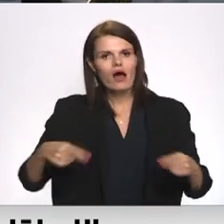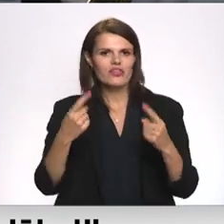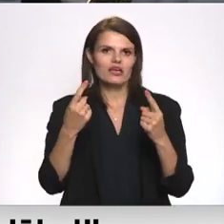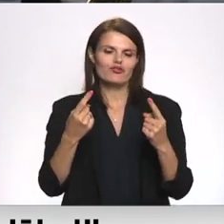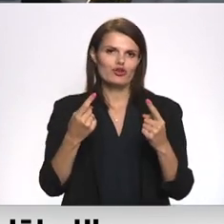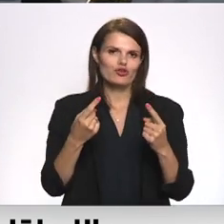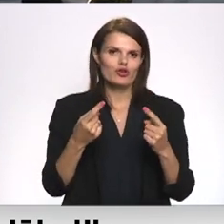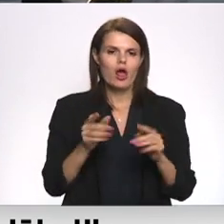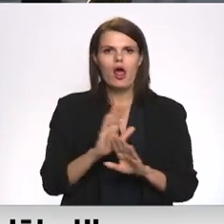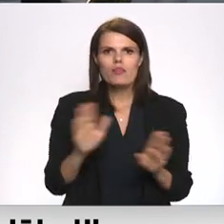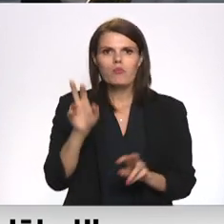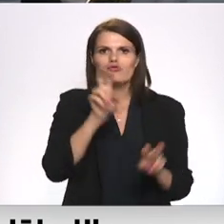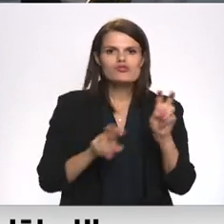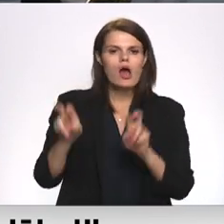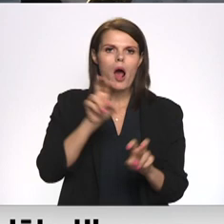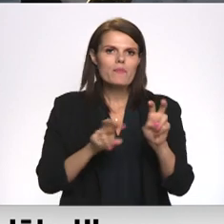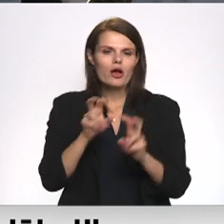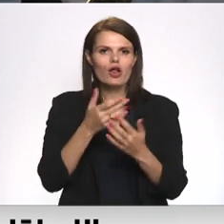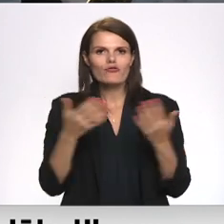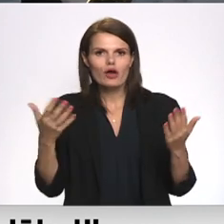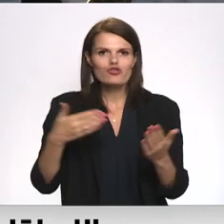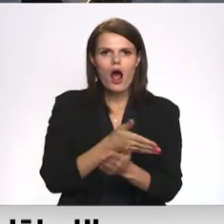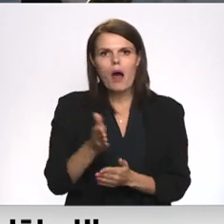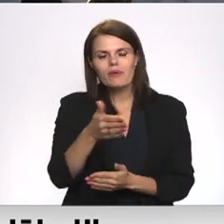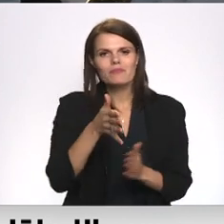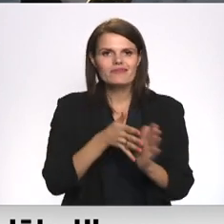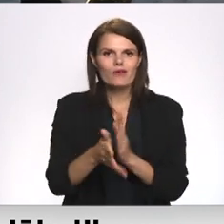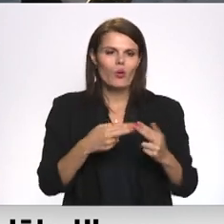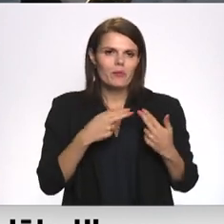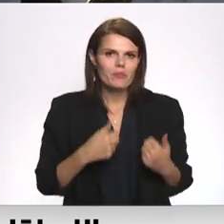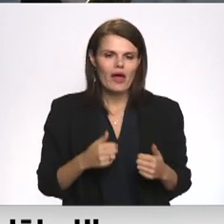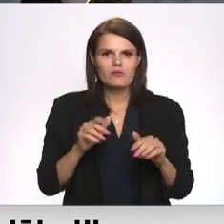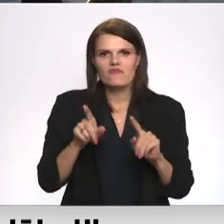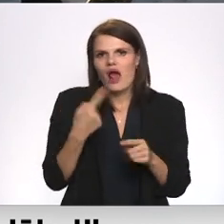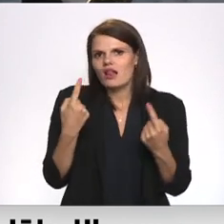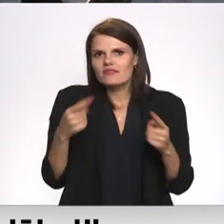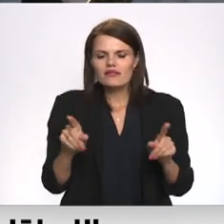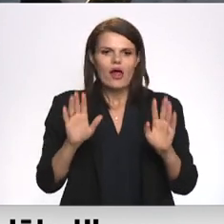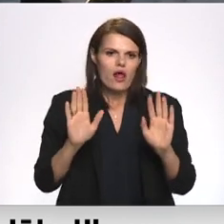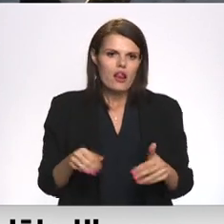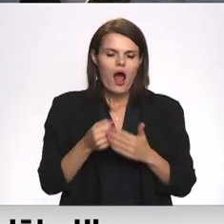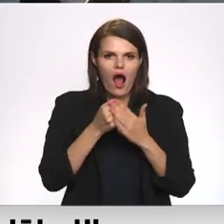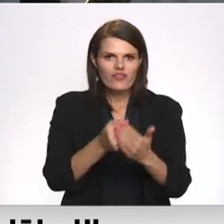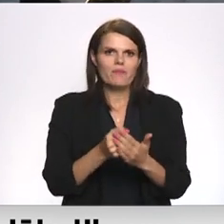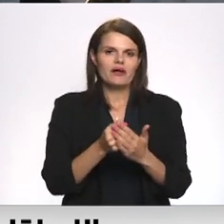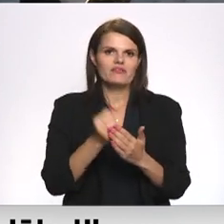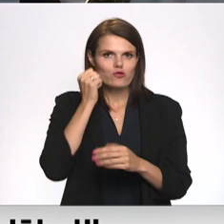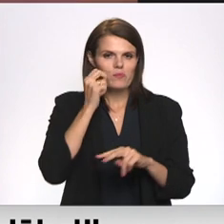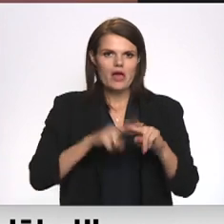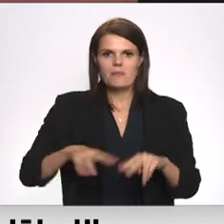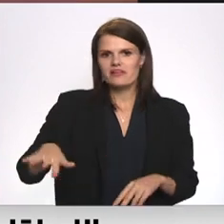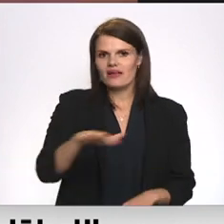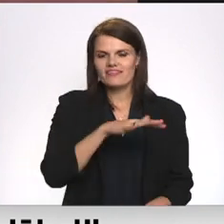attīstīšanai. Nebūs jāmeklē dažādi aplingus ceļi caur biedrībām vai vēl kā citādi, lai atbalstītu